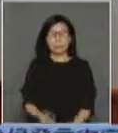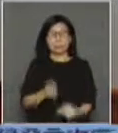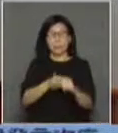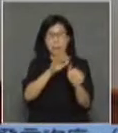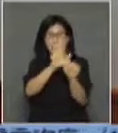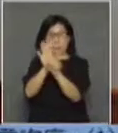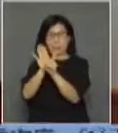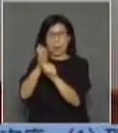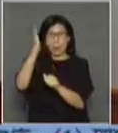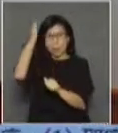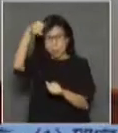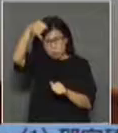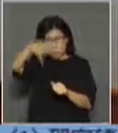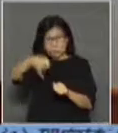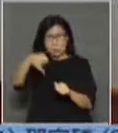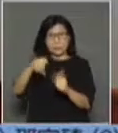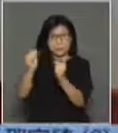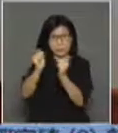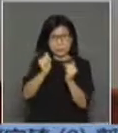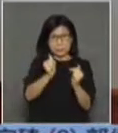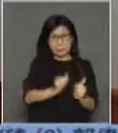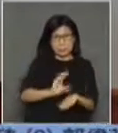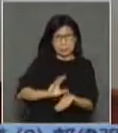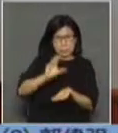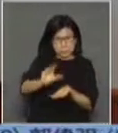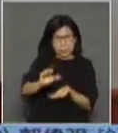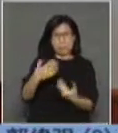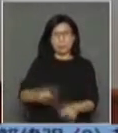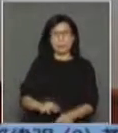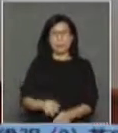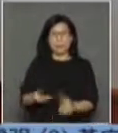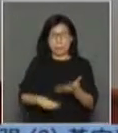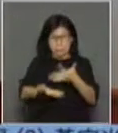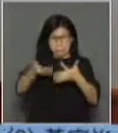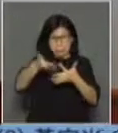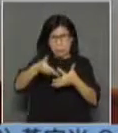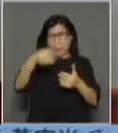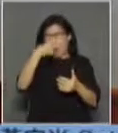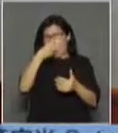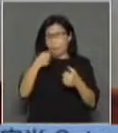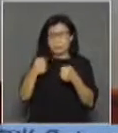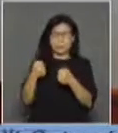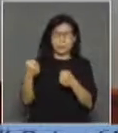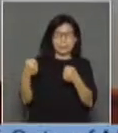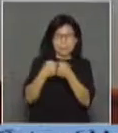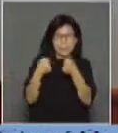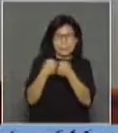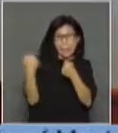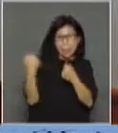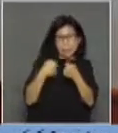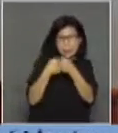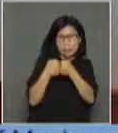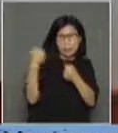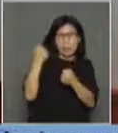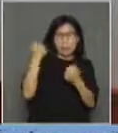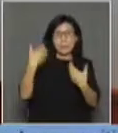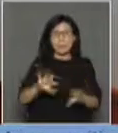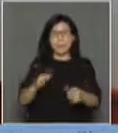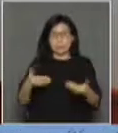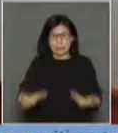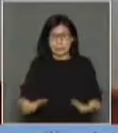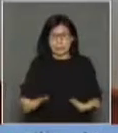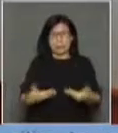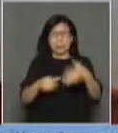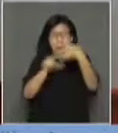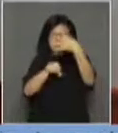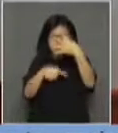未來持續投資，提升香港的競爭力。在今個財政